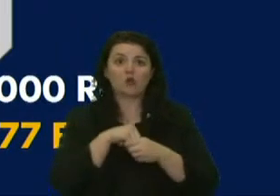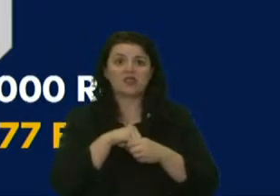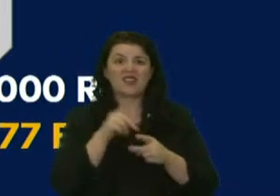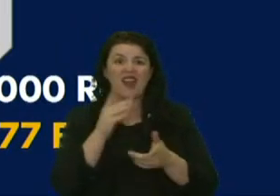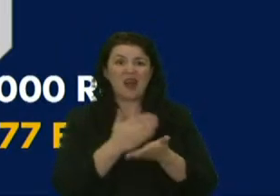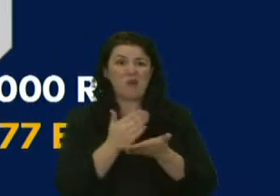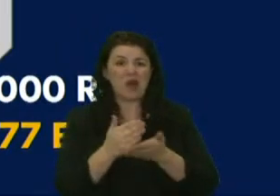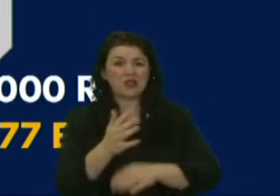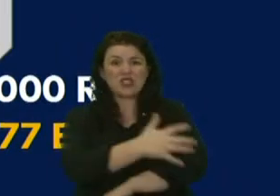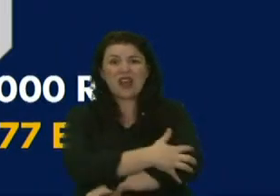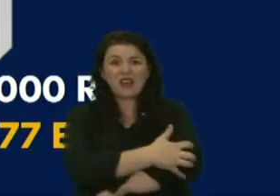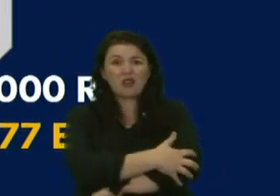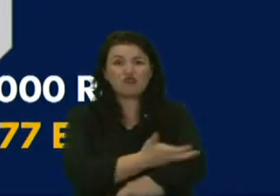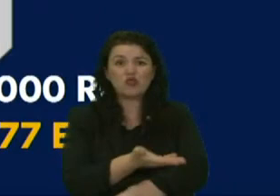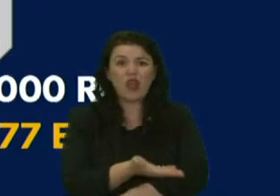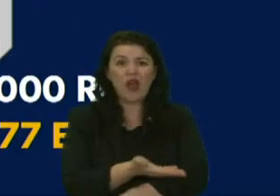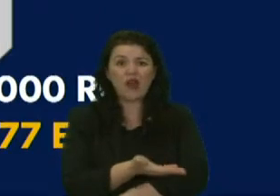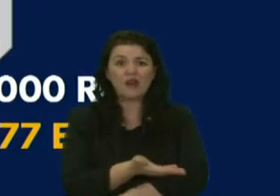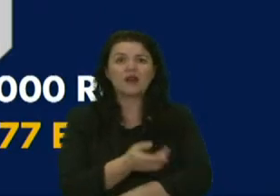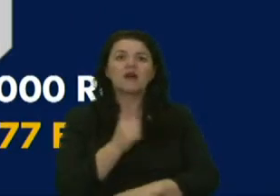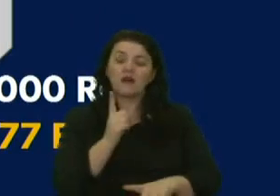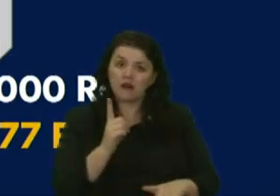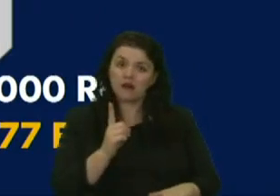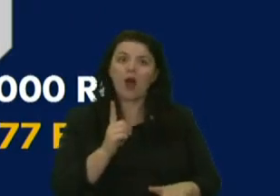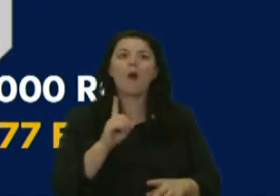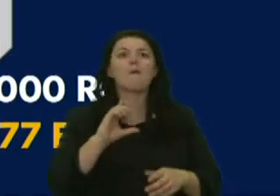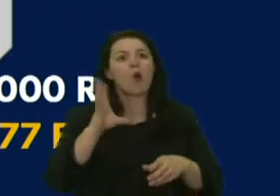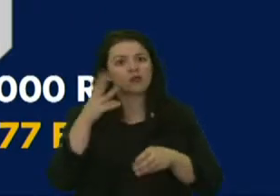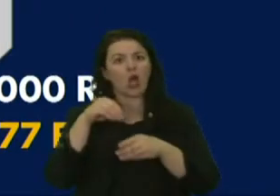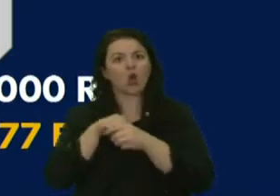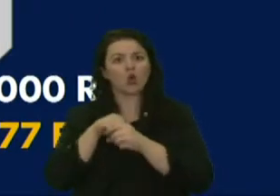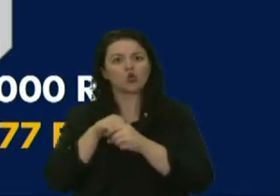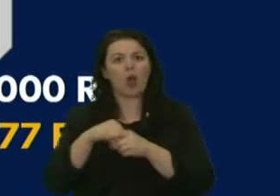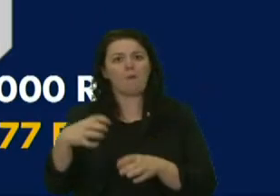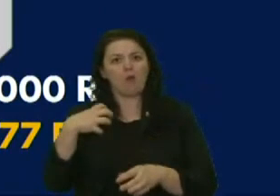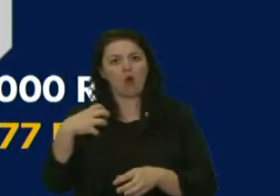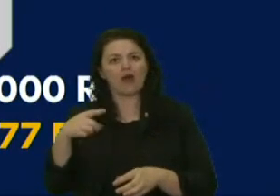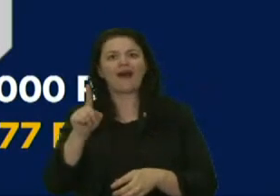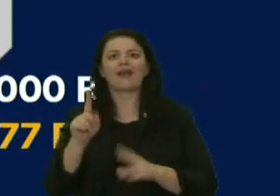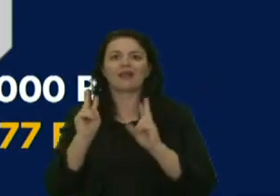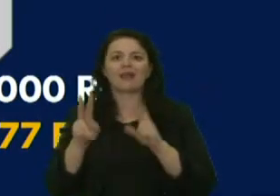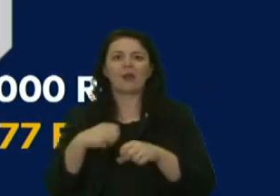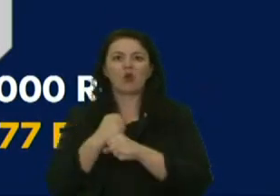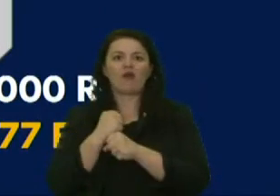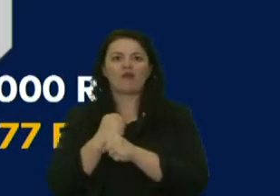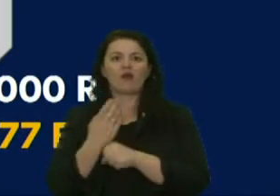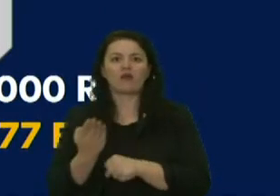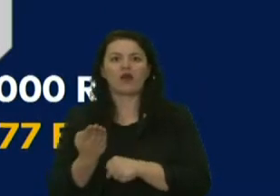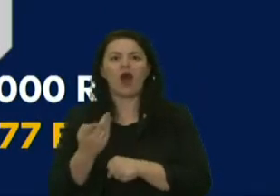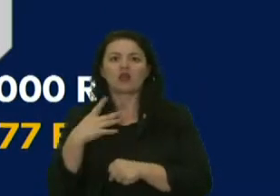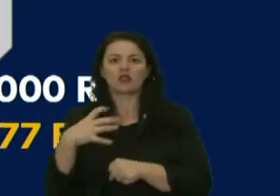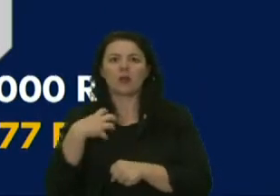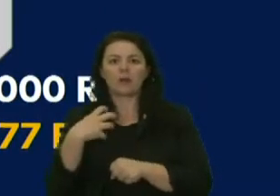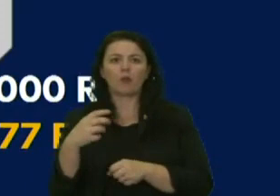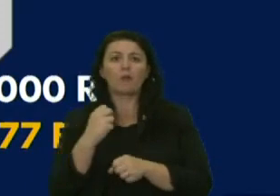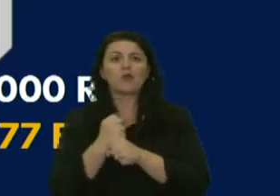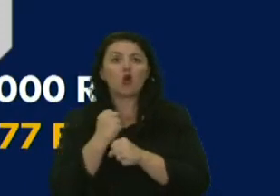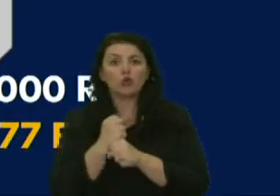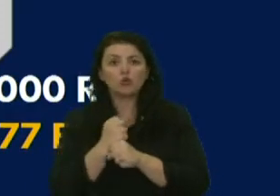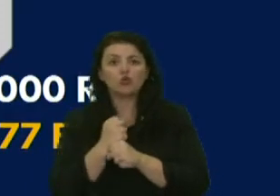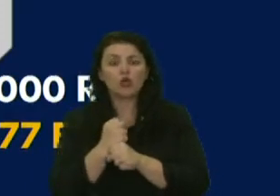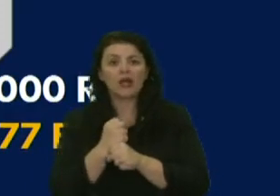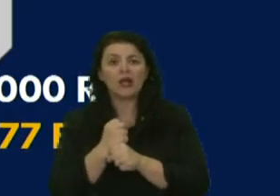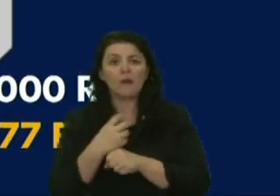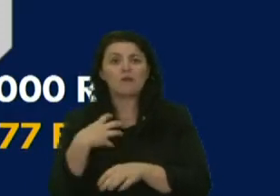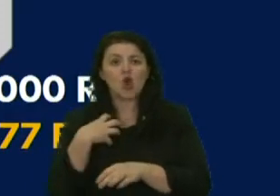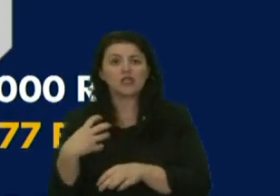sărăcia poți să ai incluziune dacă ai bogăție ori bogăția trebuie produsă iar această bogăție se produce sau prosperitate cum